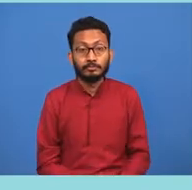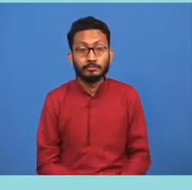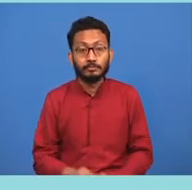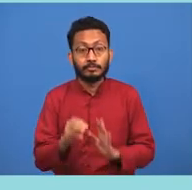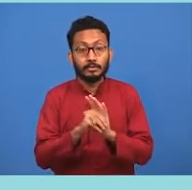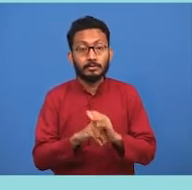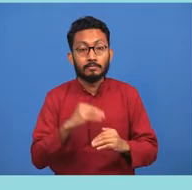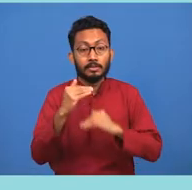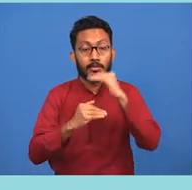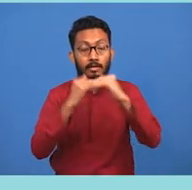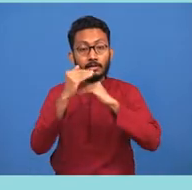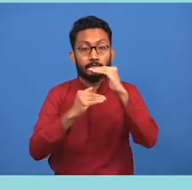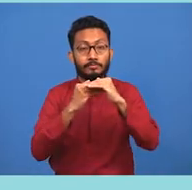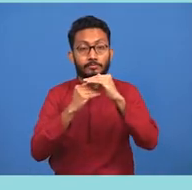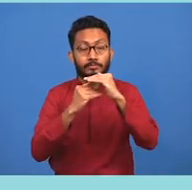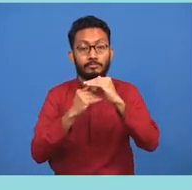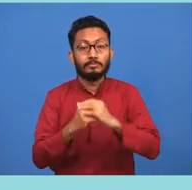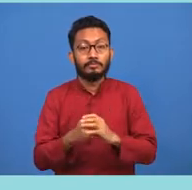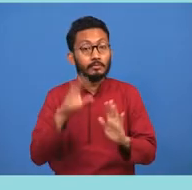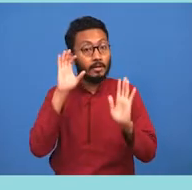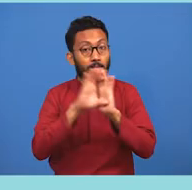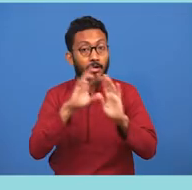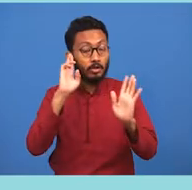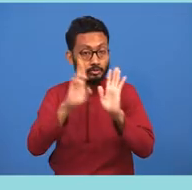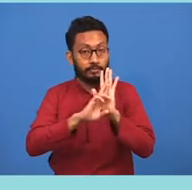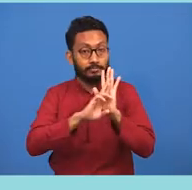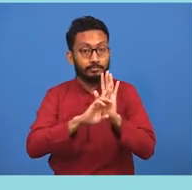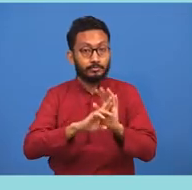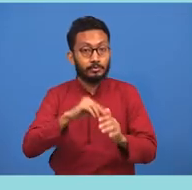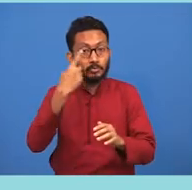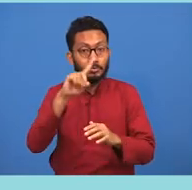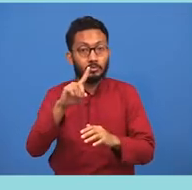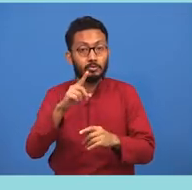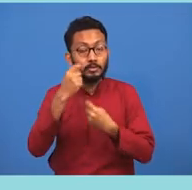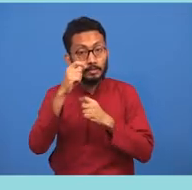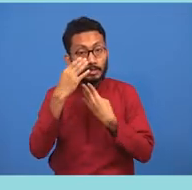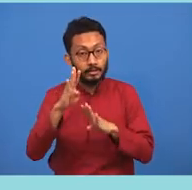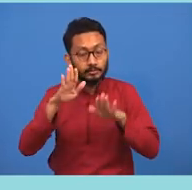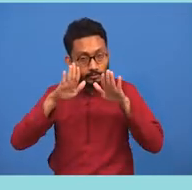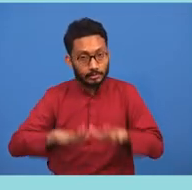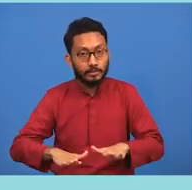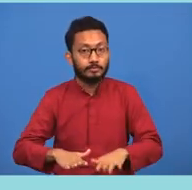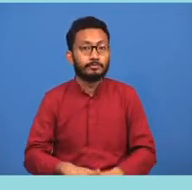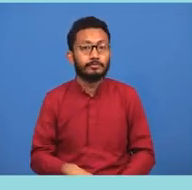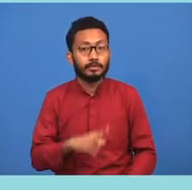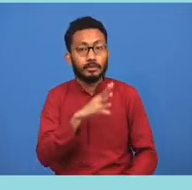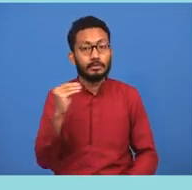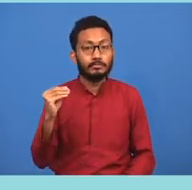membina gambar raja aras tenaga untuk tindak balas pemendakan